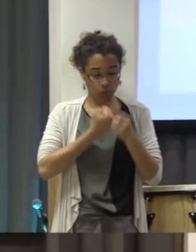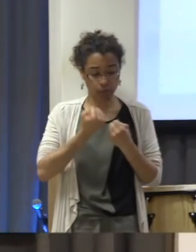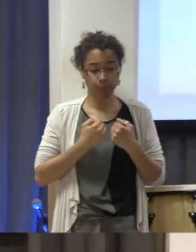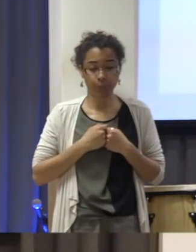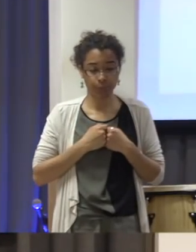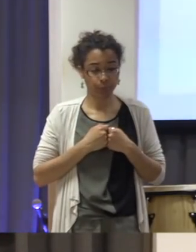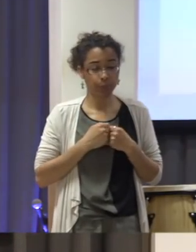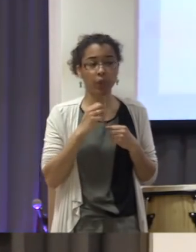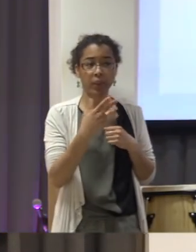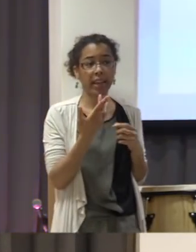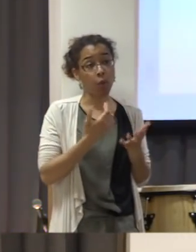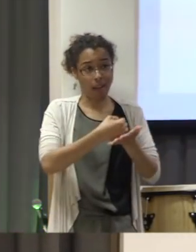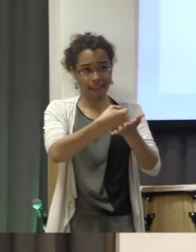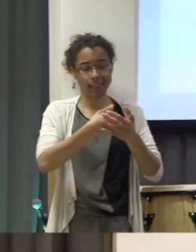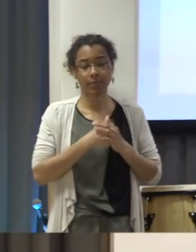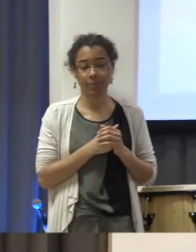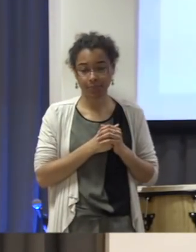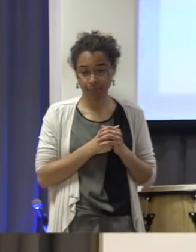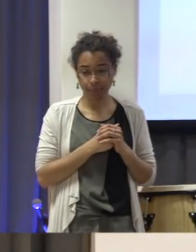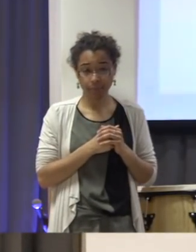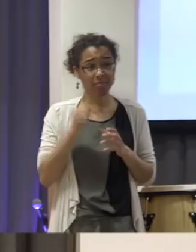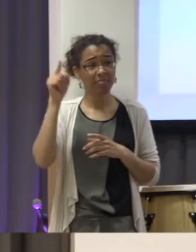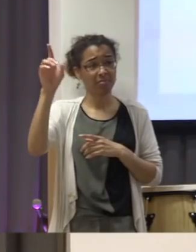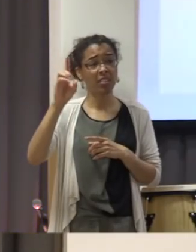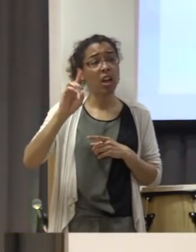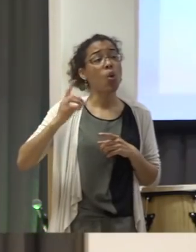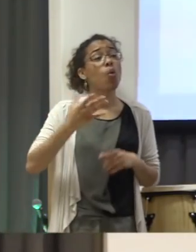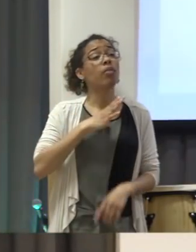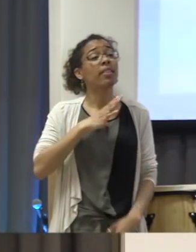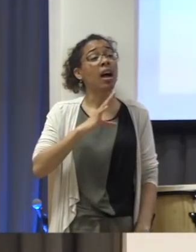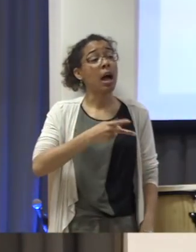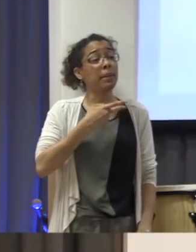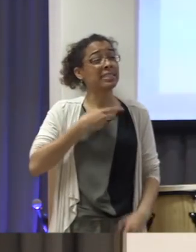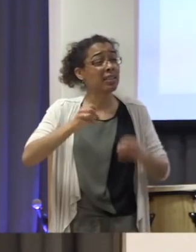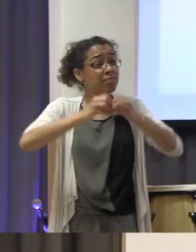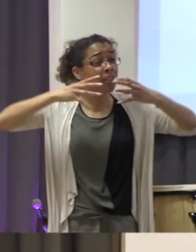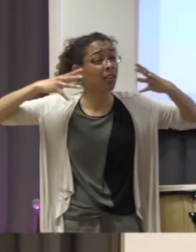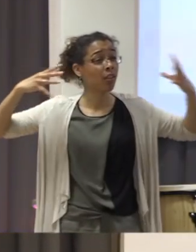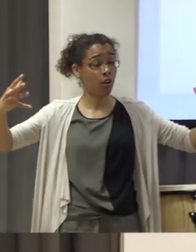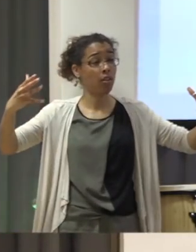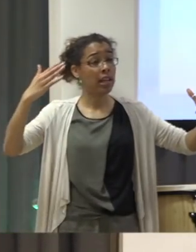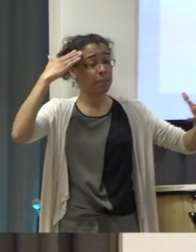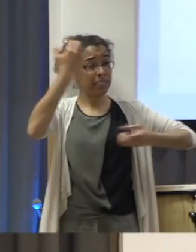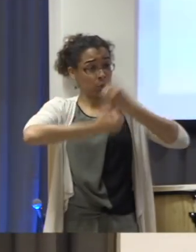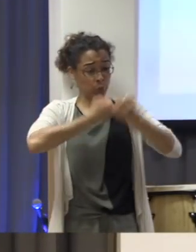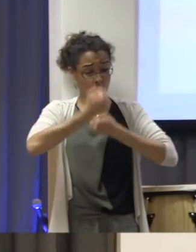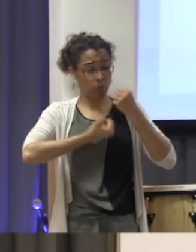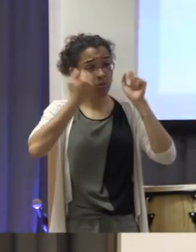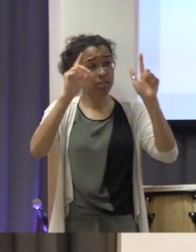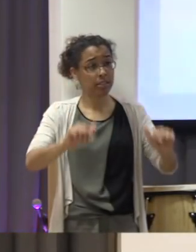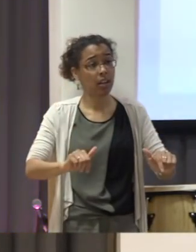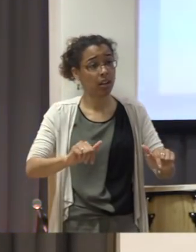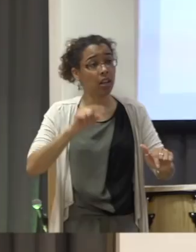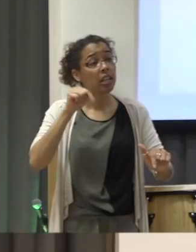voilà une petite astuce. Nous avons un grand médecin. Et quand la souffrance est là, il